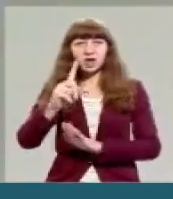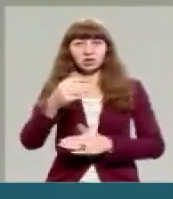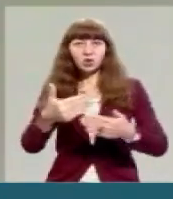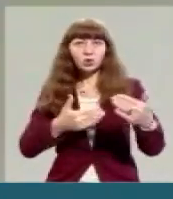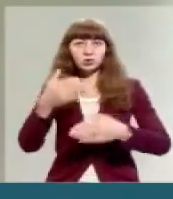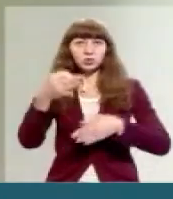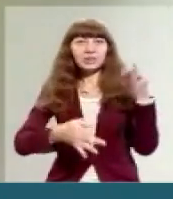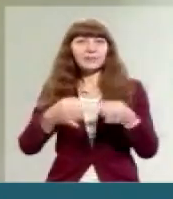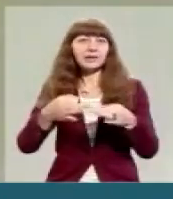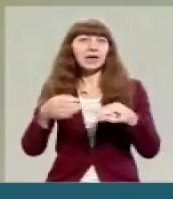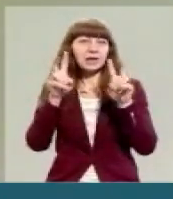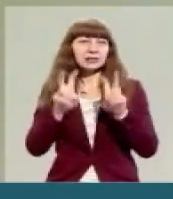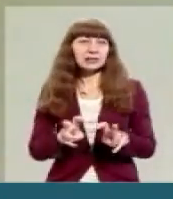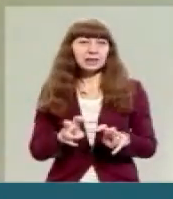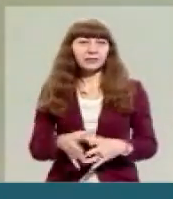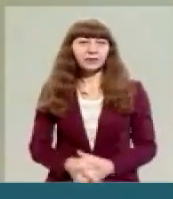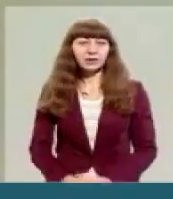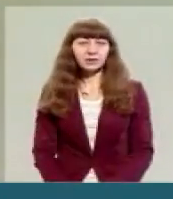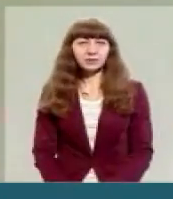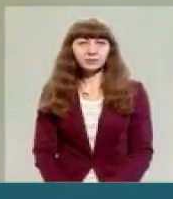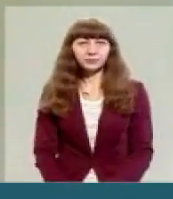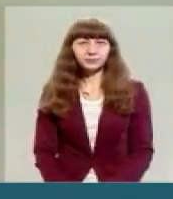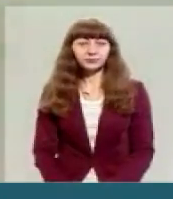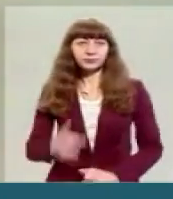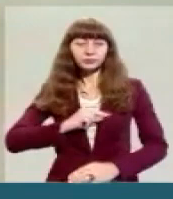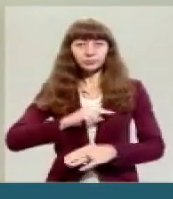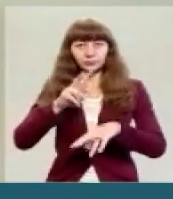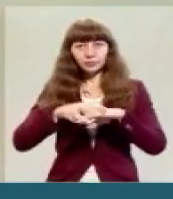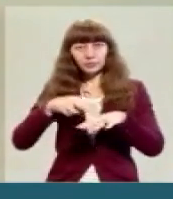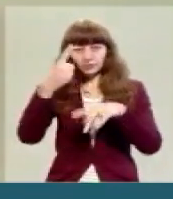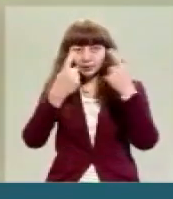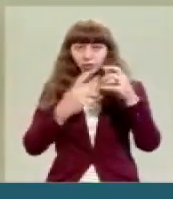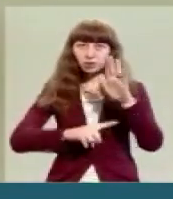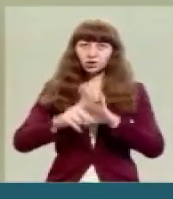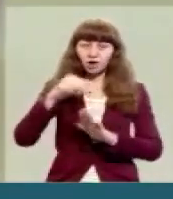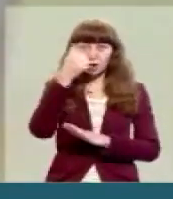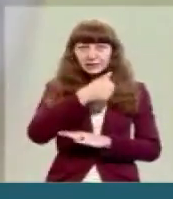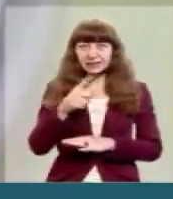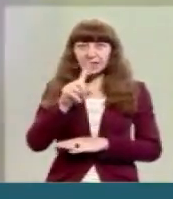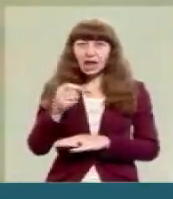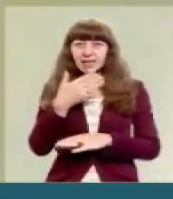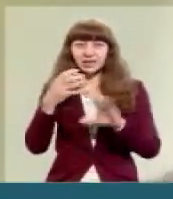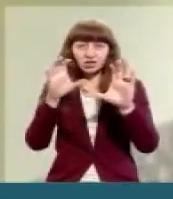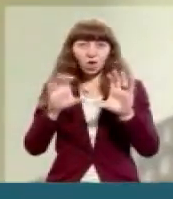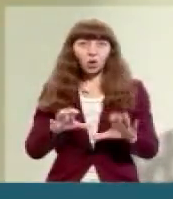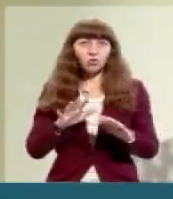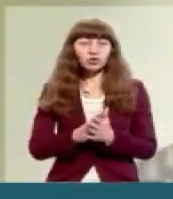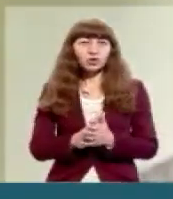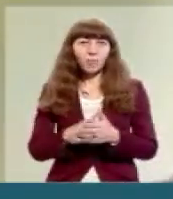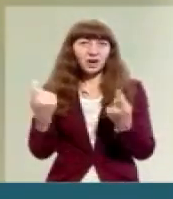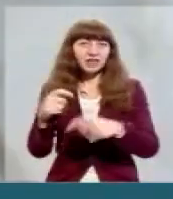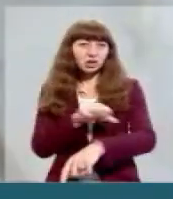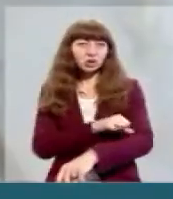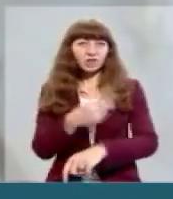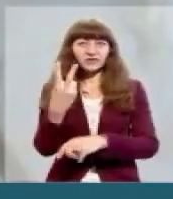қазір қамауда. Тергеу амалдары жүргізіліп жатыр. Полиция қызметкерлері жыл басынан бері заңсыз айналымнан 261 келі түрлі